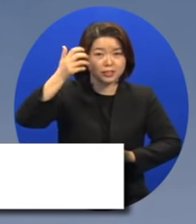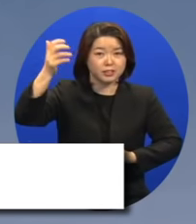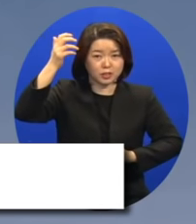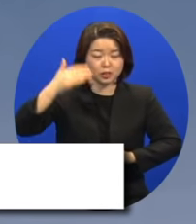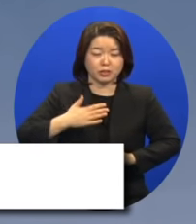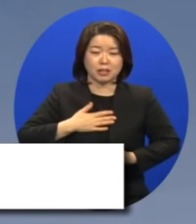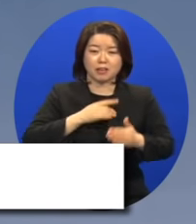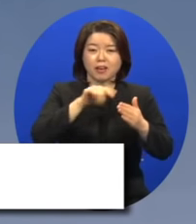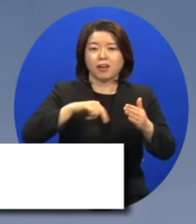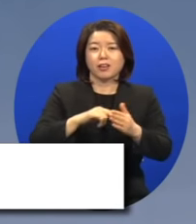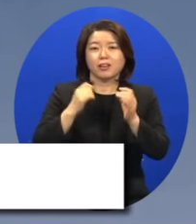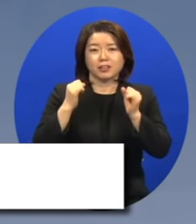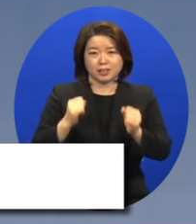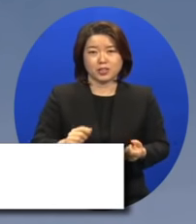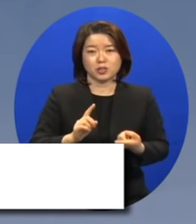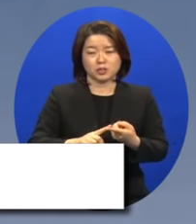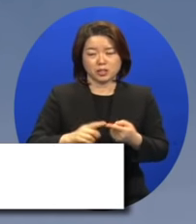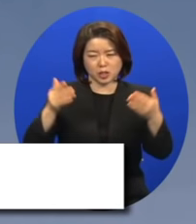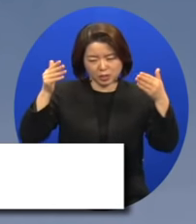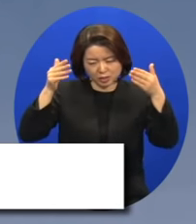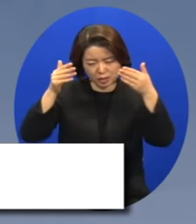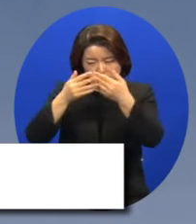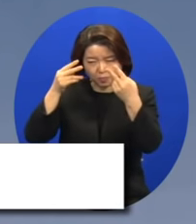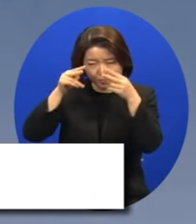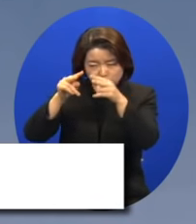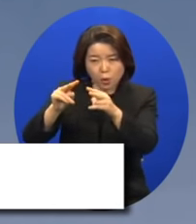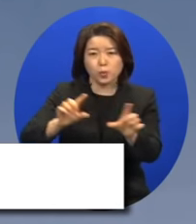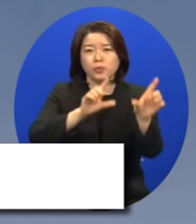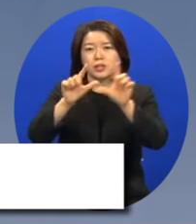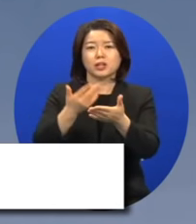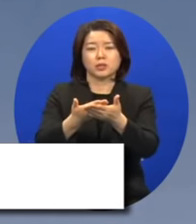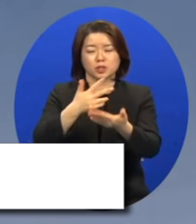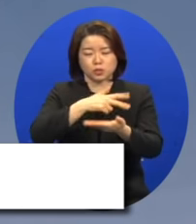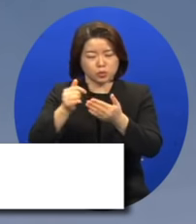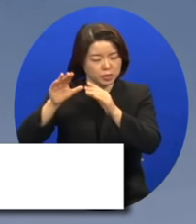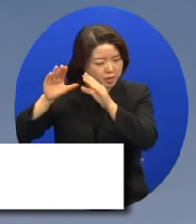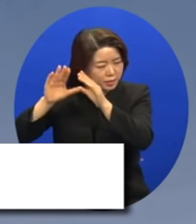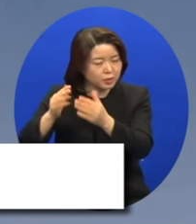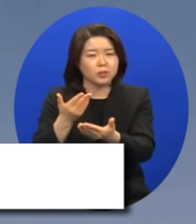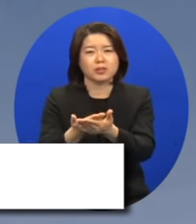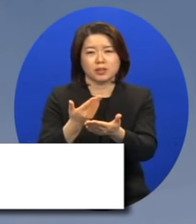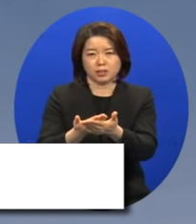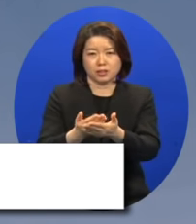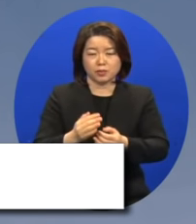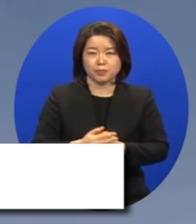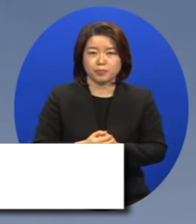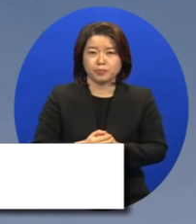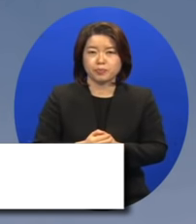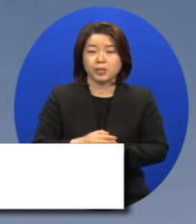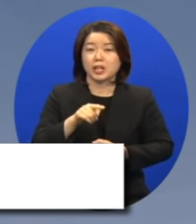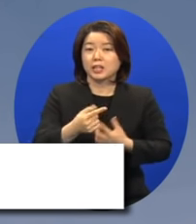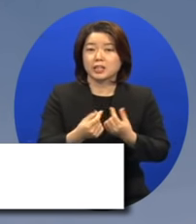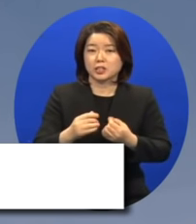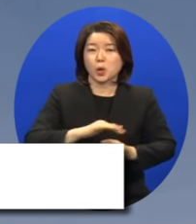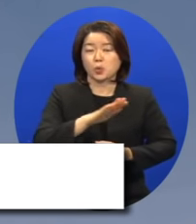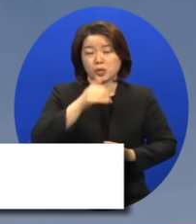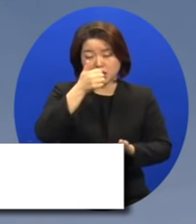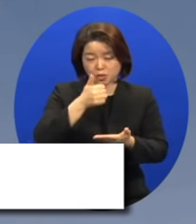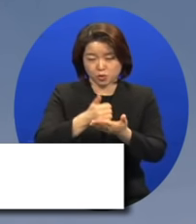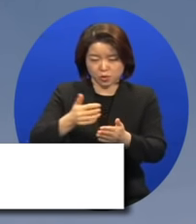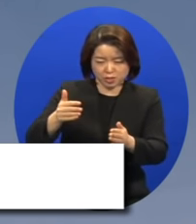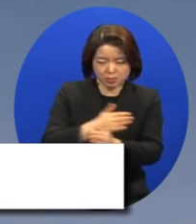성령께서내안에거하신다는사실에항상집중하며살아갑시다 . 주님의말씀에귀기울이며살아갑시다.우리가